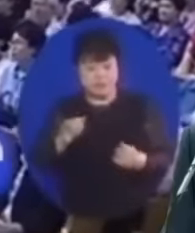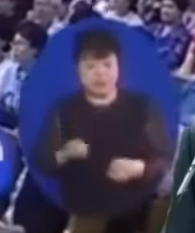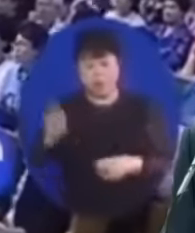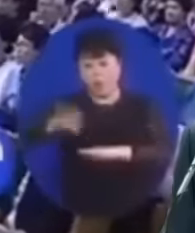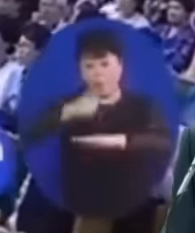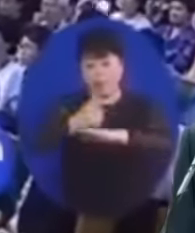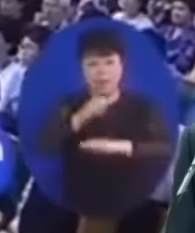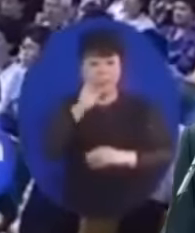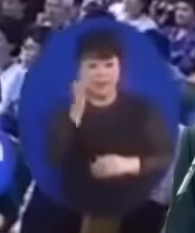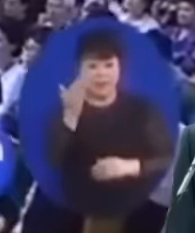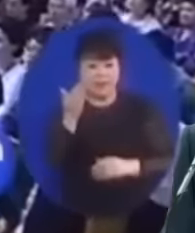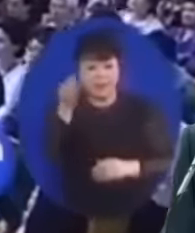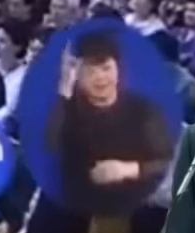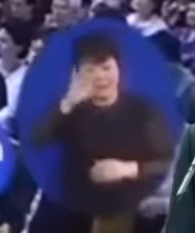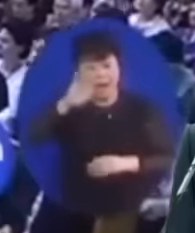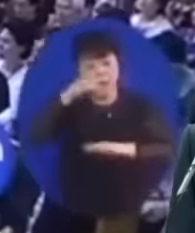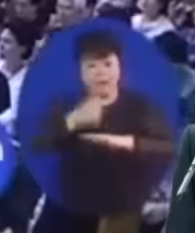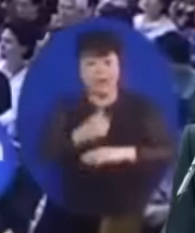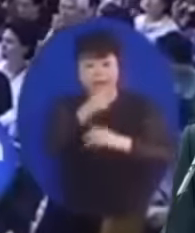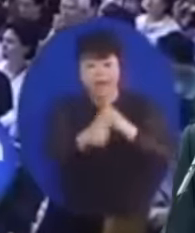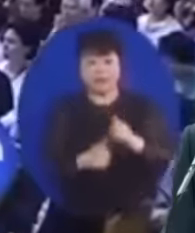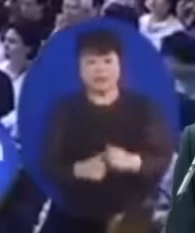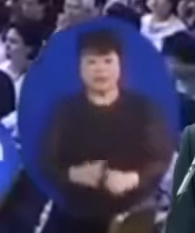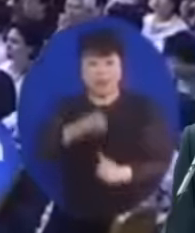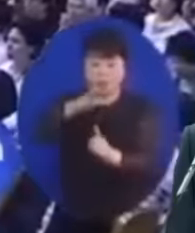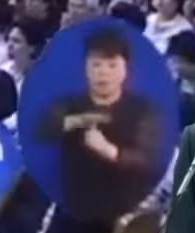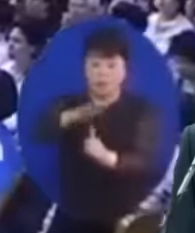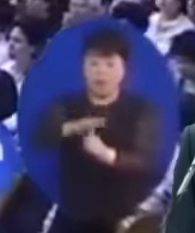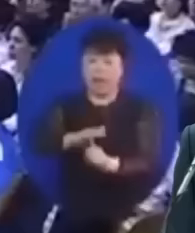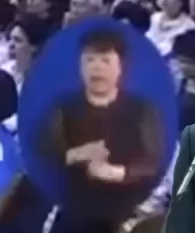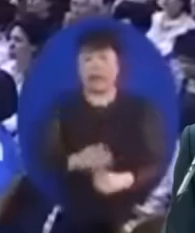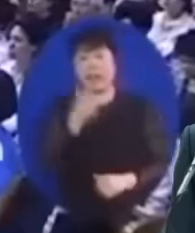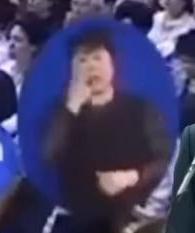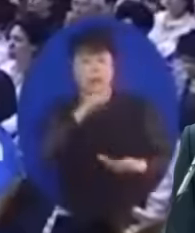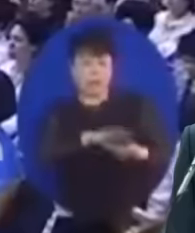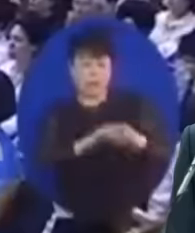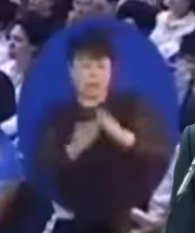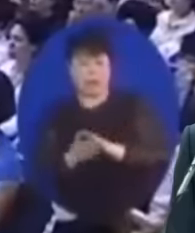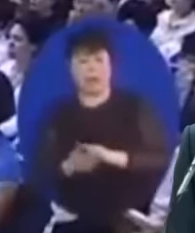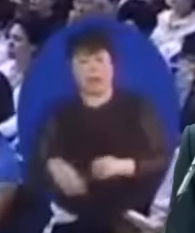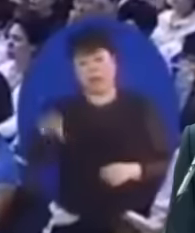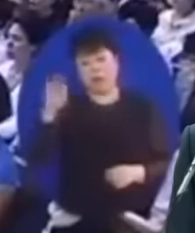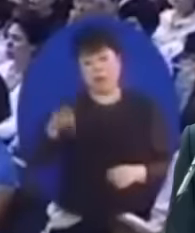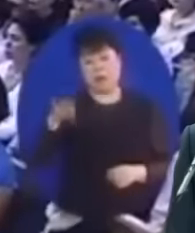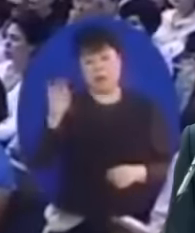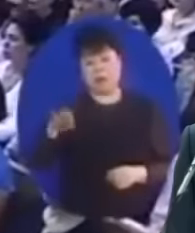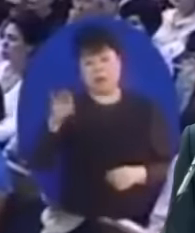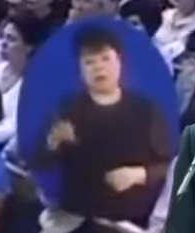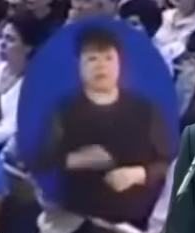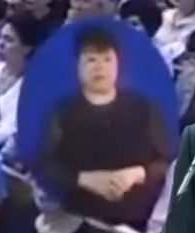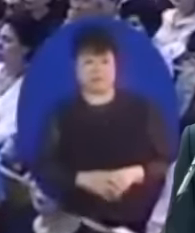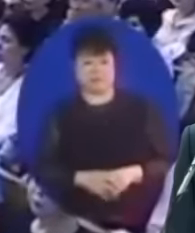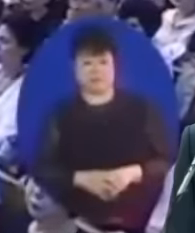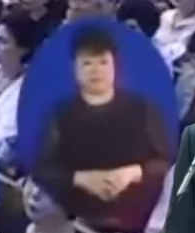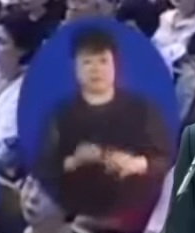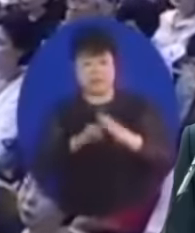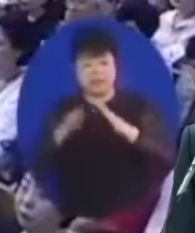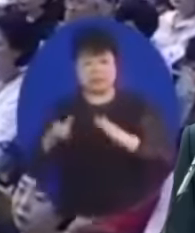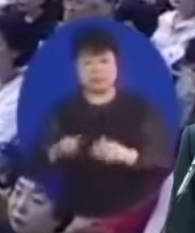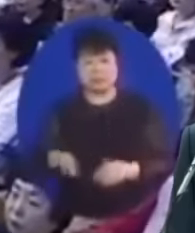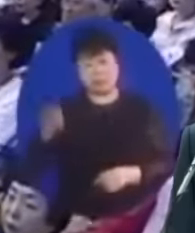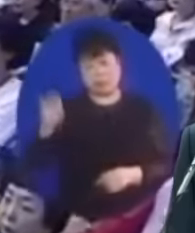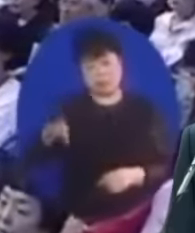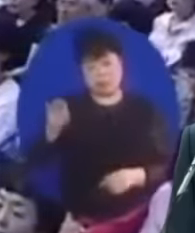왕이 되었는데 다윗은 하나 초록동 목동이었었습니다. 아무도 알아주지 않는 집안 식구들도 인정하지